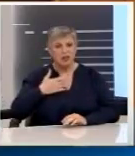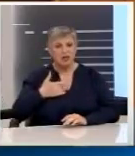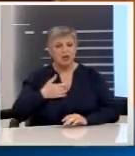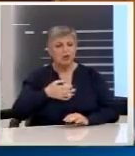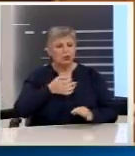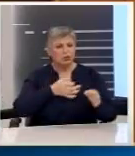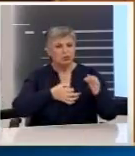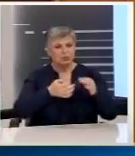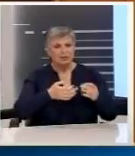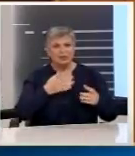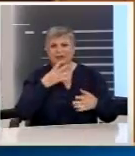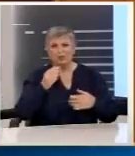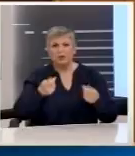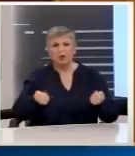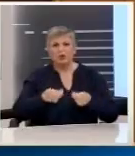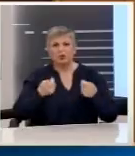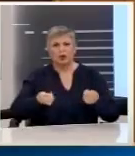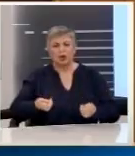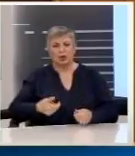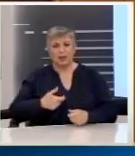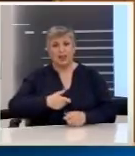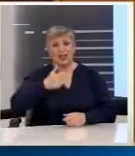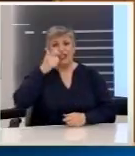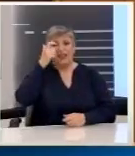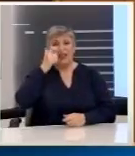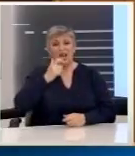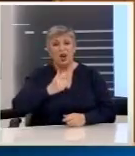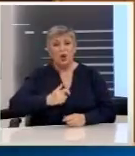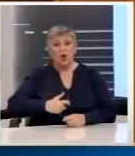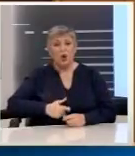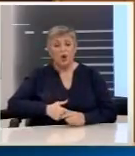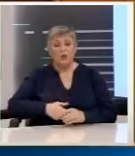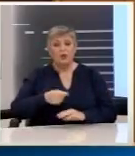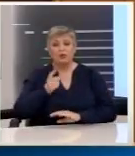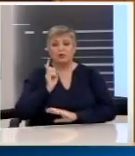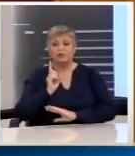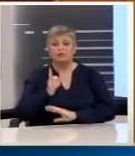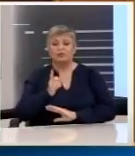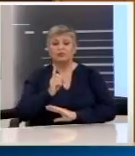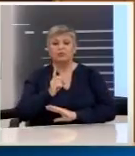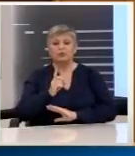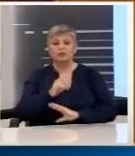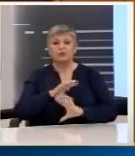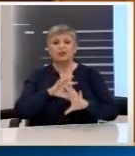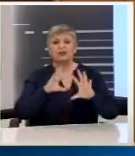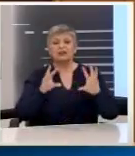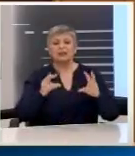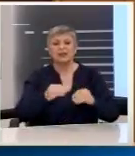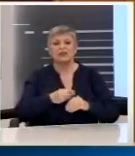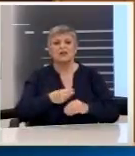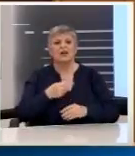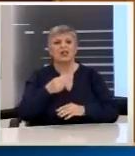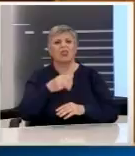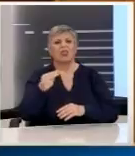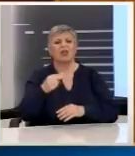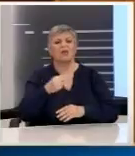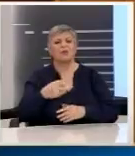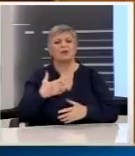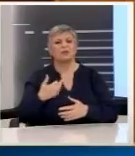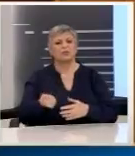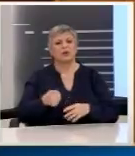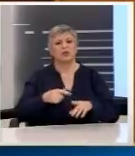Εγώ από την πλευρά μου δεν πρόκειται να κάνω κρίσεις για τις υποθέσεις που